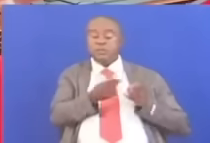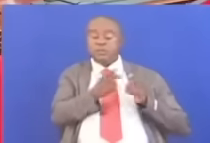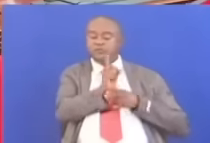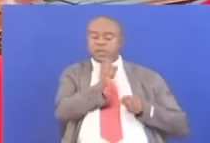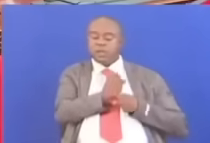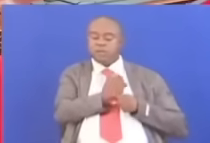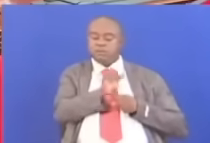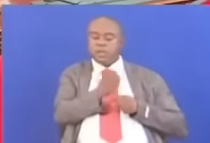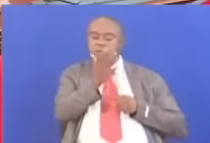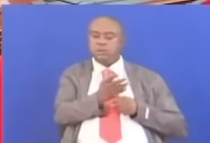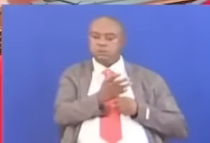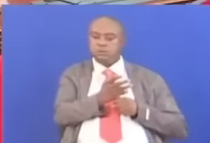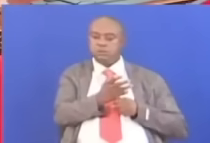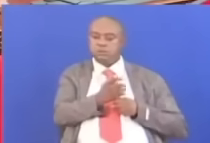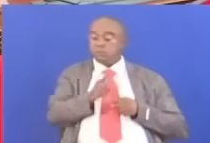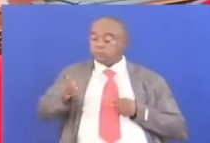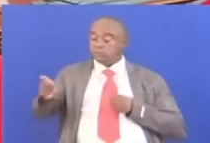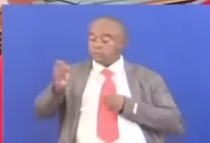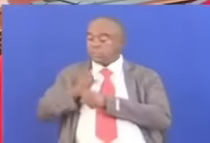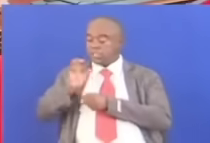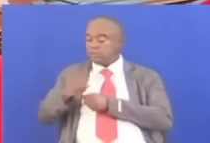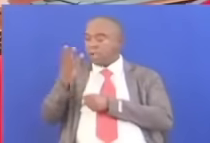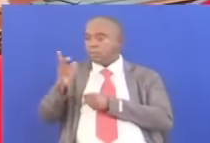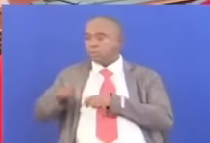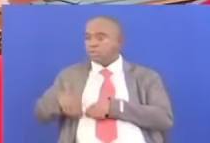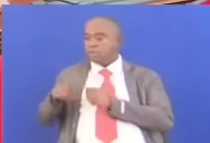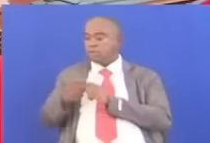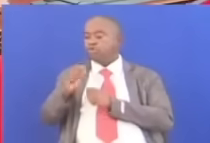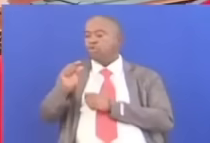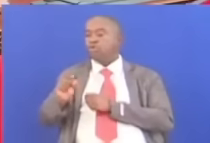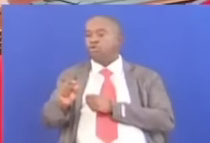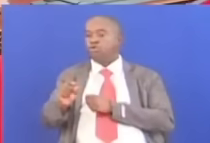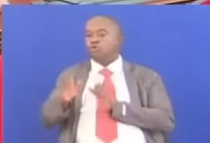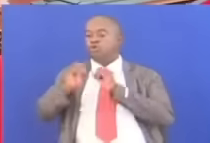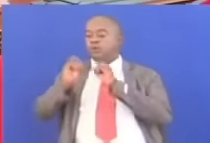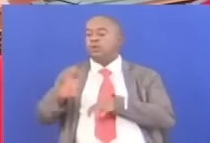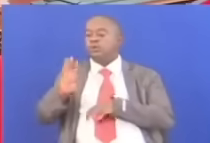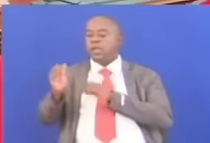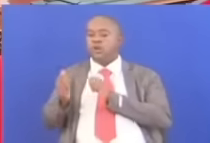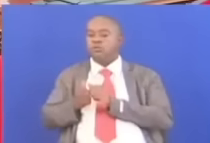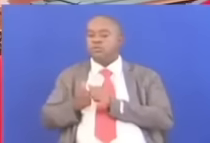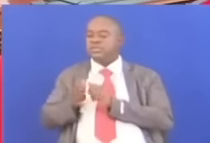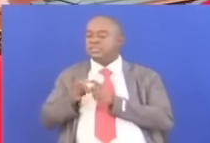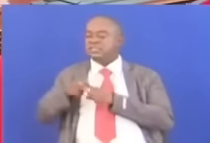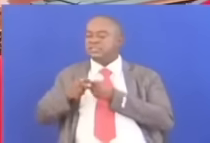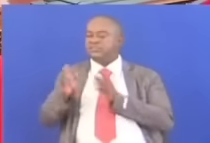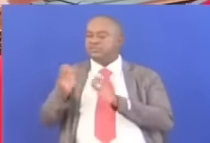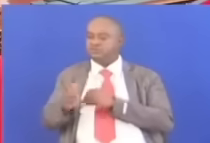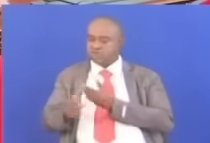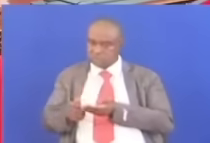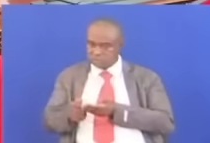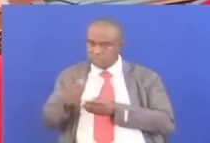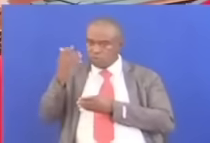lifan kazi kwa miaka mitan lanya kazi kwa miaka mitu linara kitu kidogo walid miaka 10 hali serv na mwisho